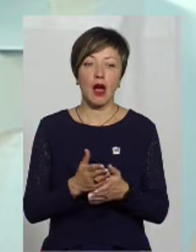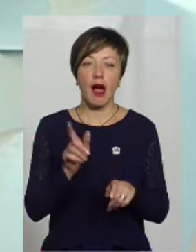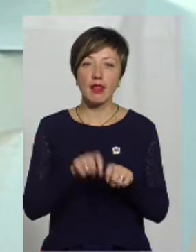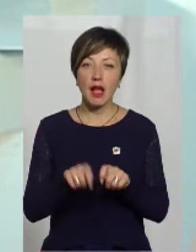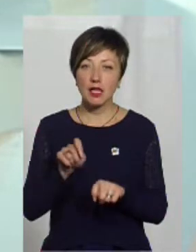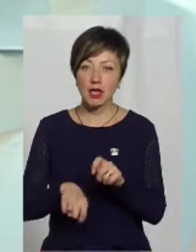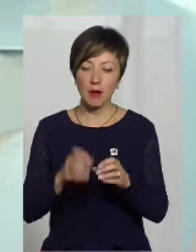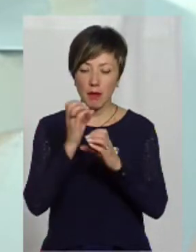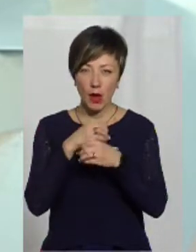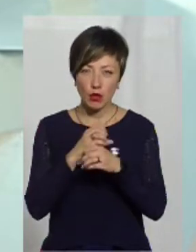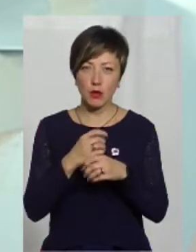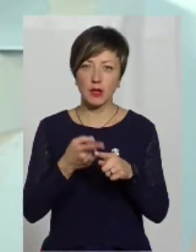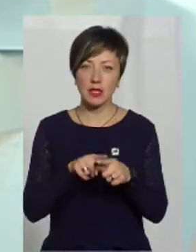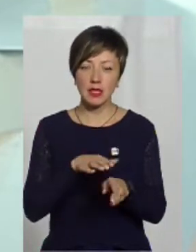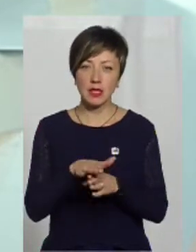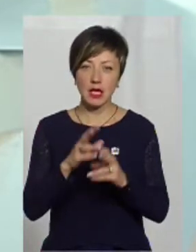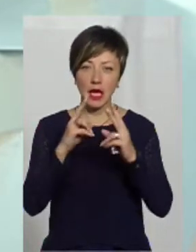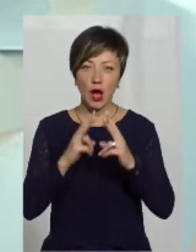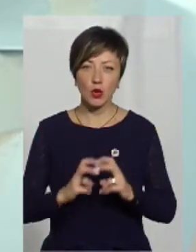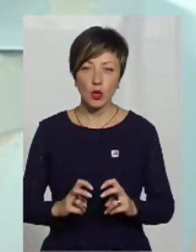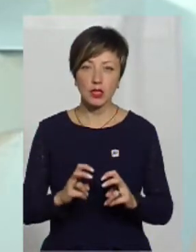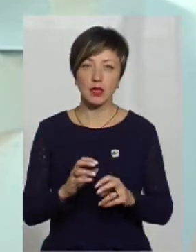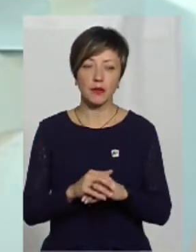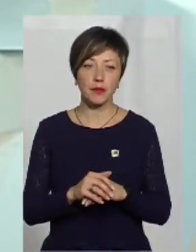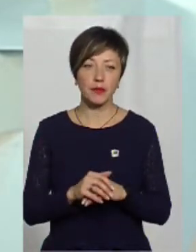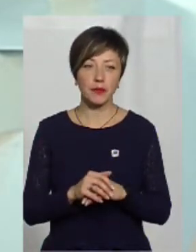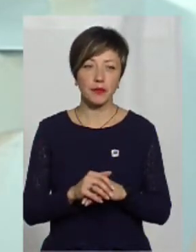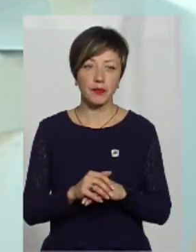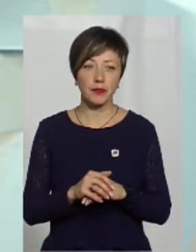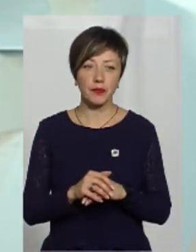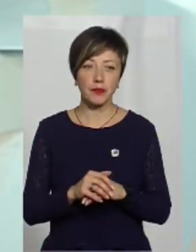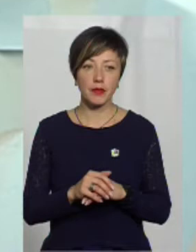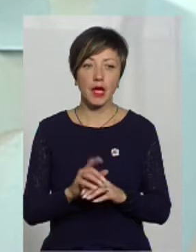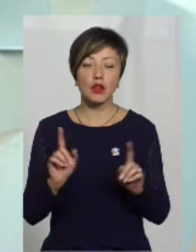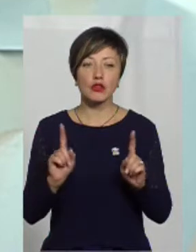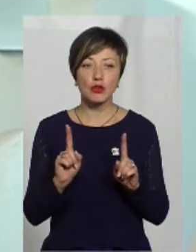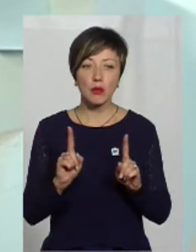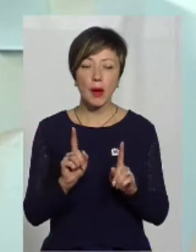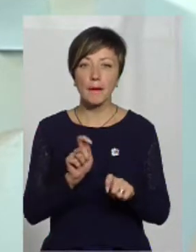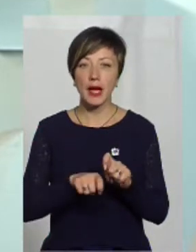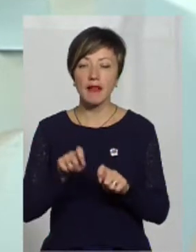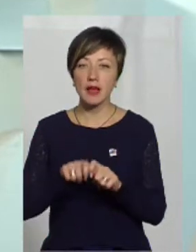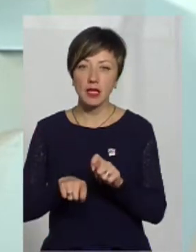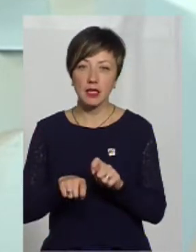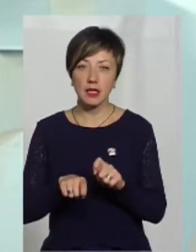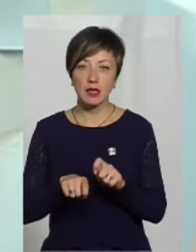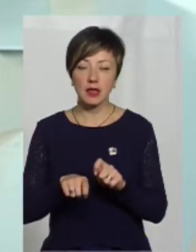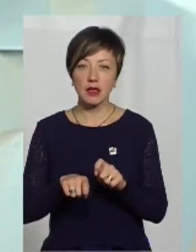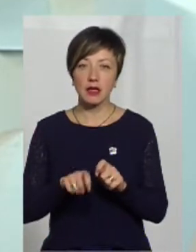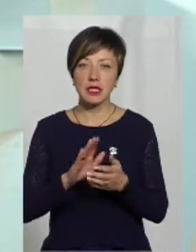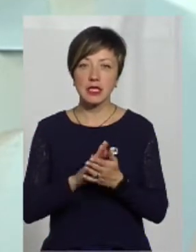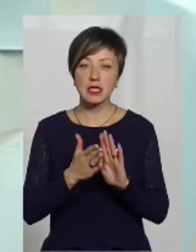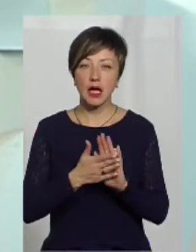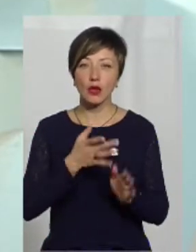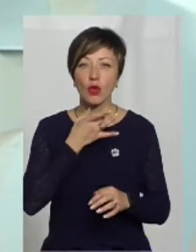аналізатори, мікроскопи для здійснення діагностики, аналізів, для того, щоб перевірити там